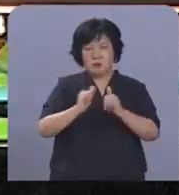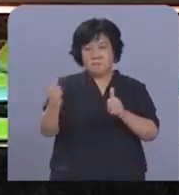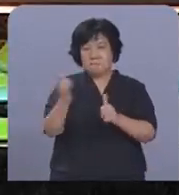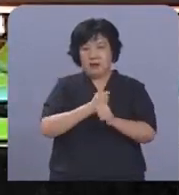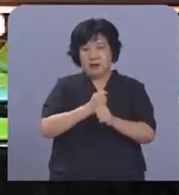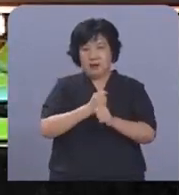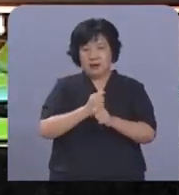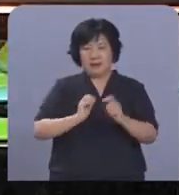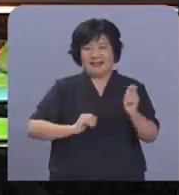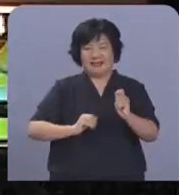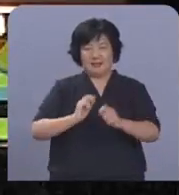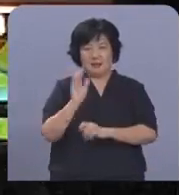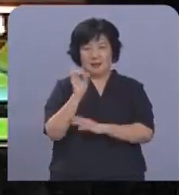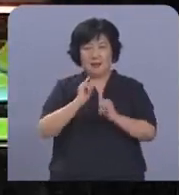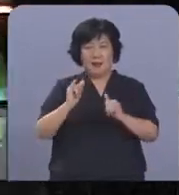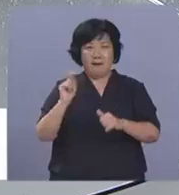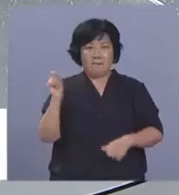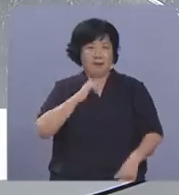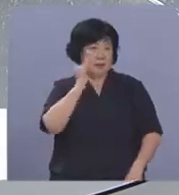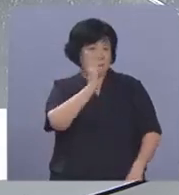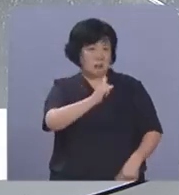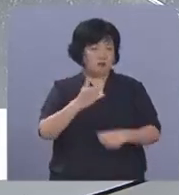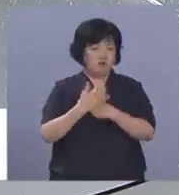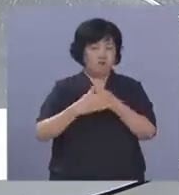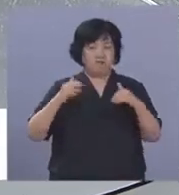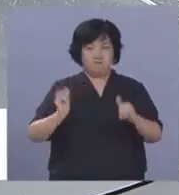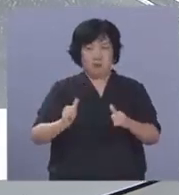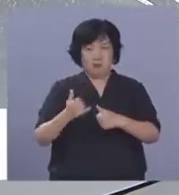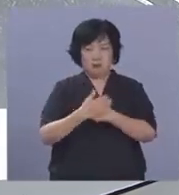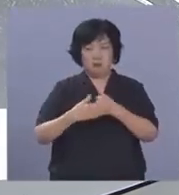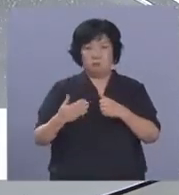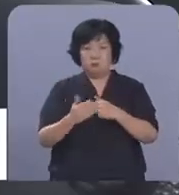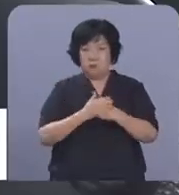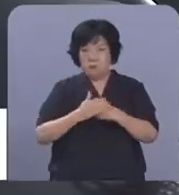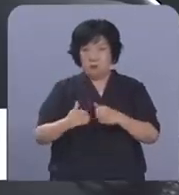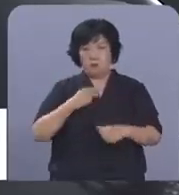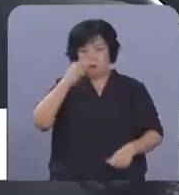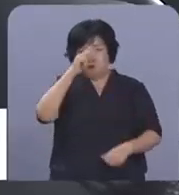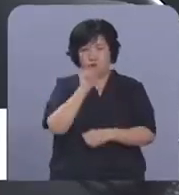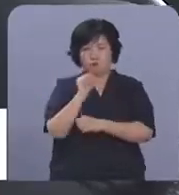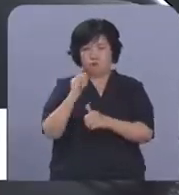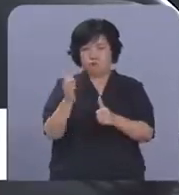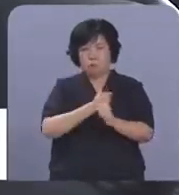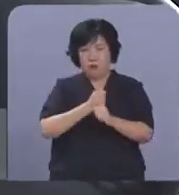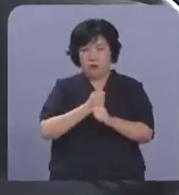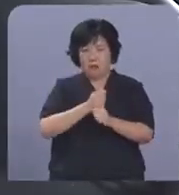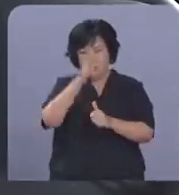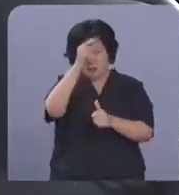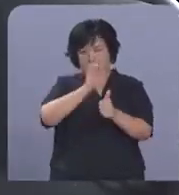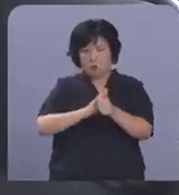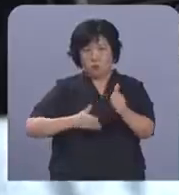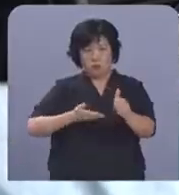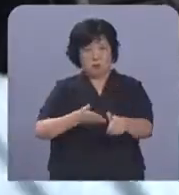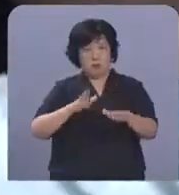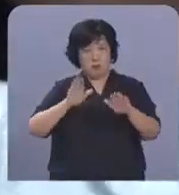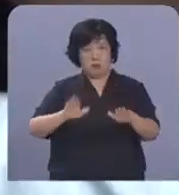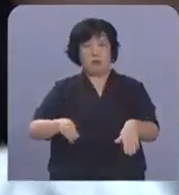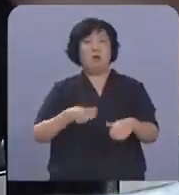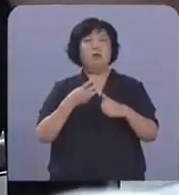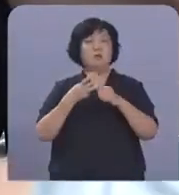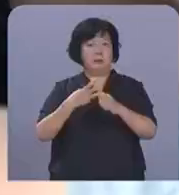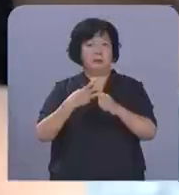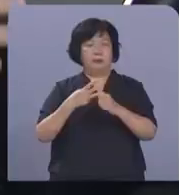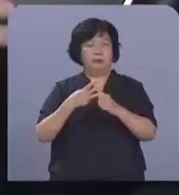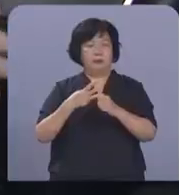택시 기사의 빠른 신고와 대응 덕분이었습니다. 이 기사가 음주 운전자를 검거하도록 경찰을 도운 건 이번이 세